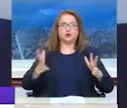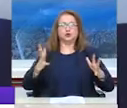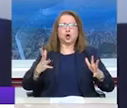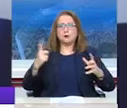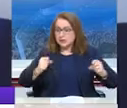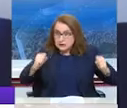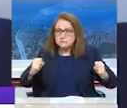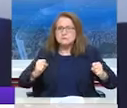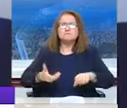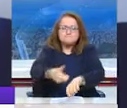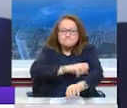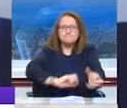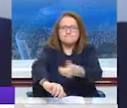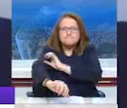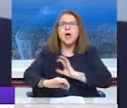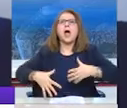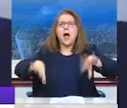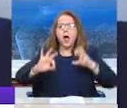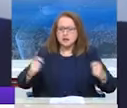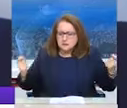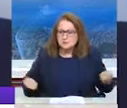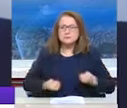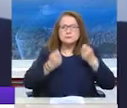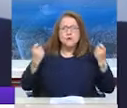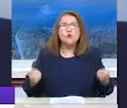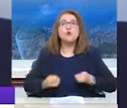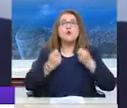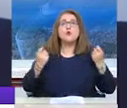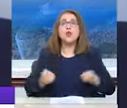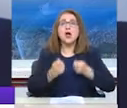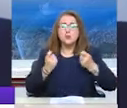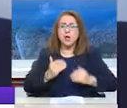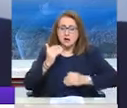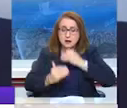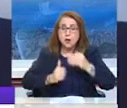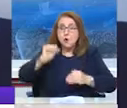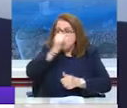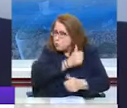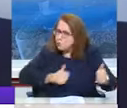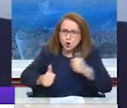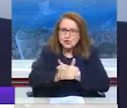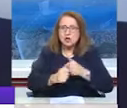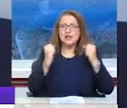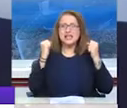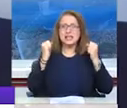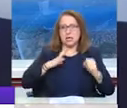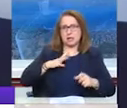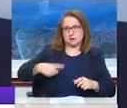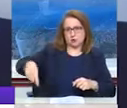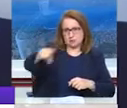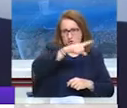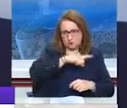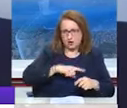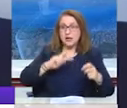με κορυφαία και πρώτη προτεραιότητα την πρόληψη της δημόσιας υγείας αλλά και το θέμα της